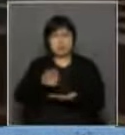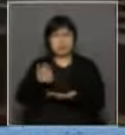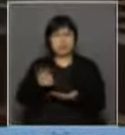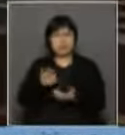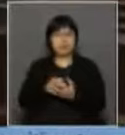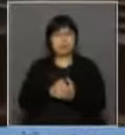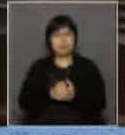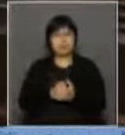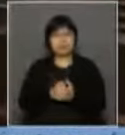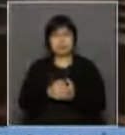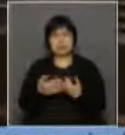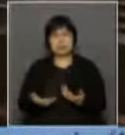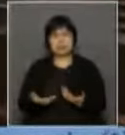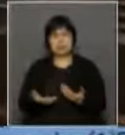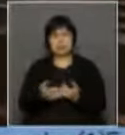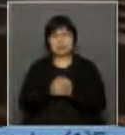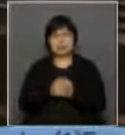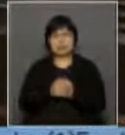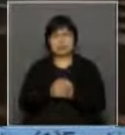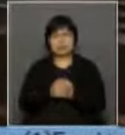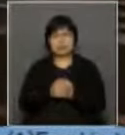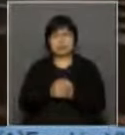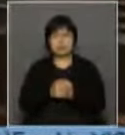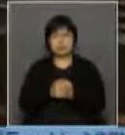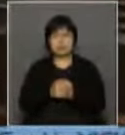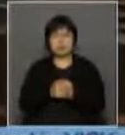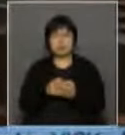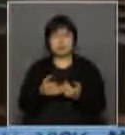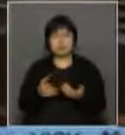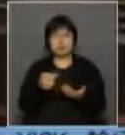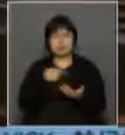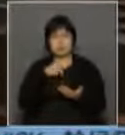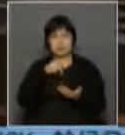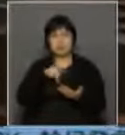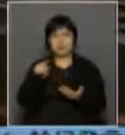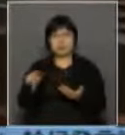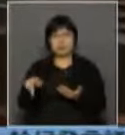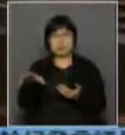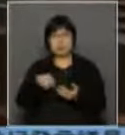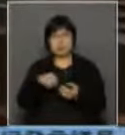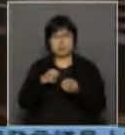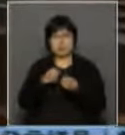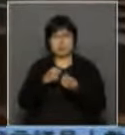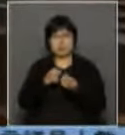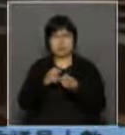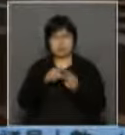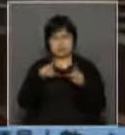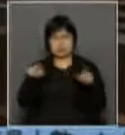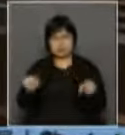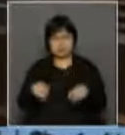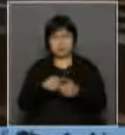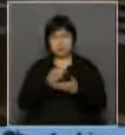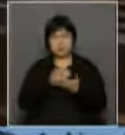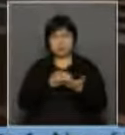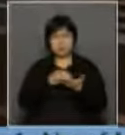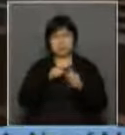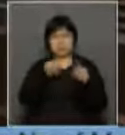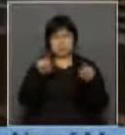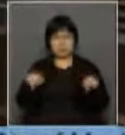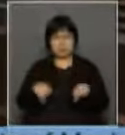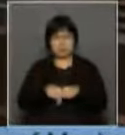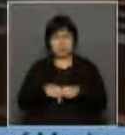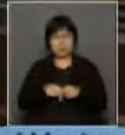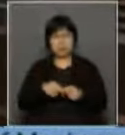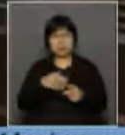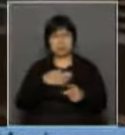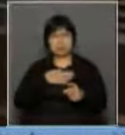嘅。主要因為今次咧。如果我哋而家要一個所謂嘅 PMP 咧，攞嘅文件咧，攞嘅局部文件咧，恐怕只